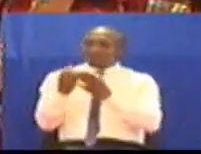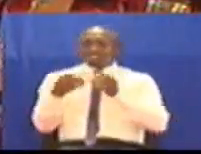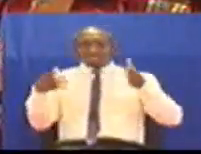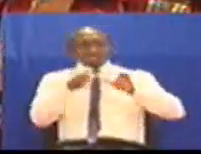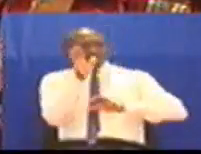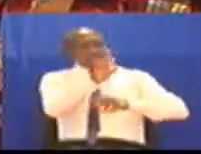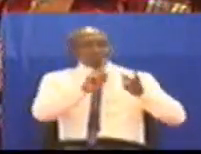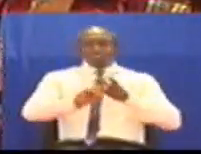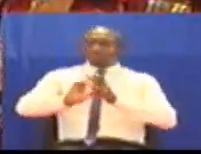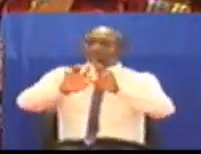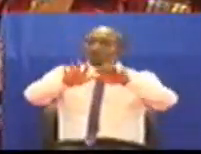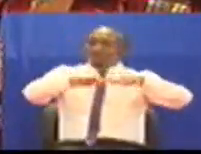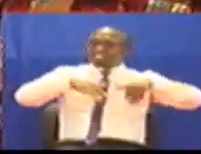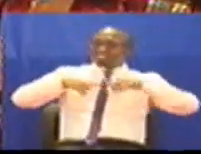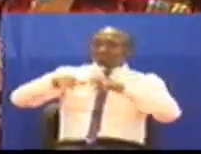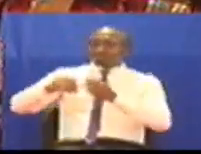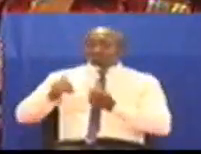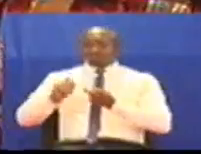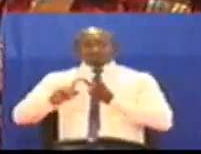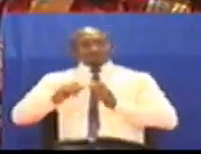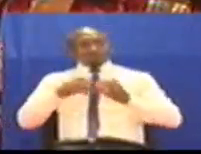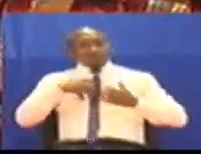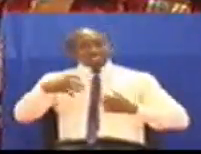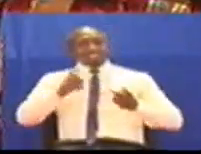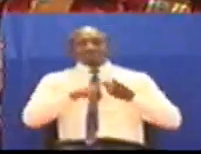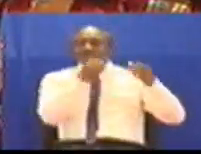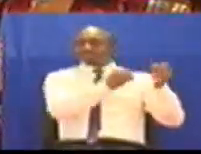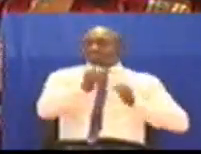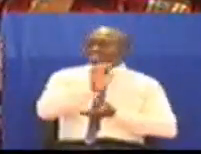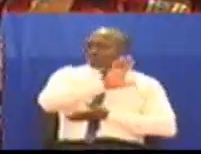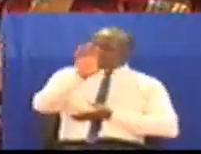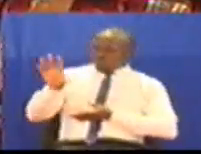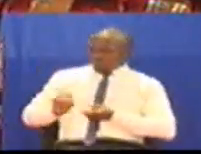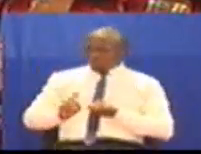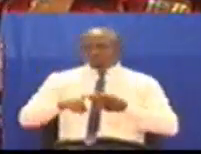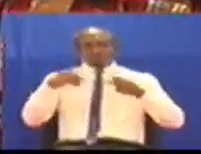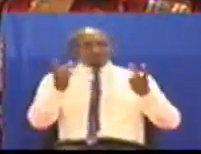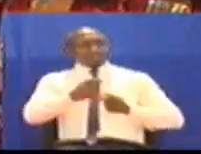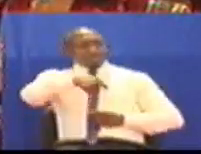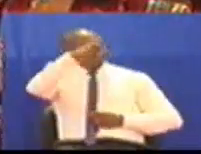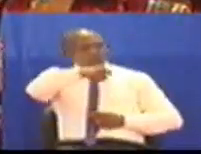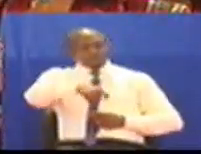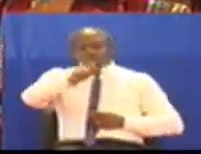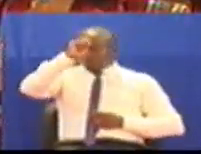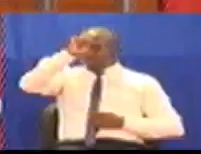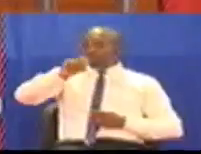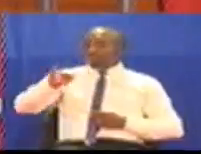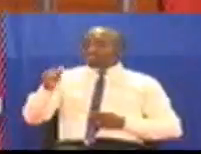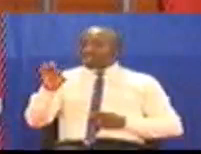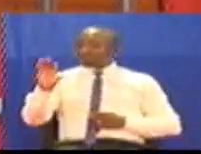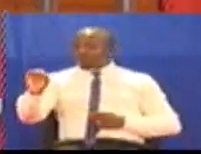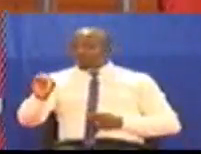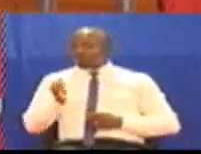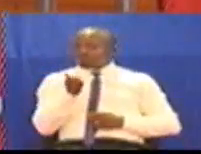mawaziri, makatibu wakuu na watendaji wote kwa ujumla. Lakini kipekee nimpongeze Mheshimiwa Jafu kama